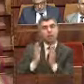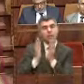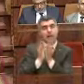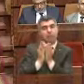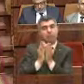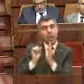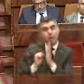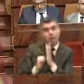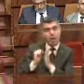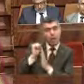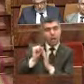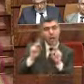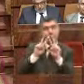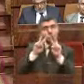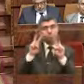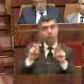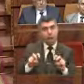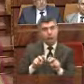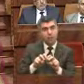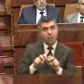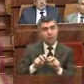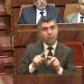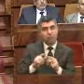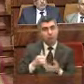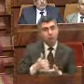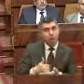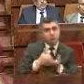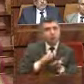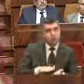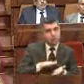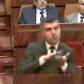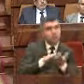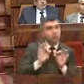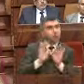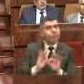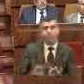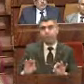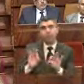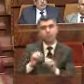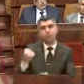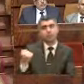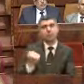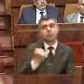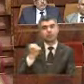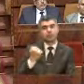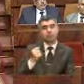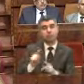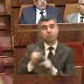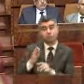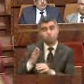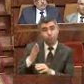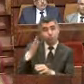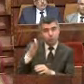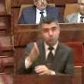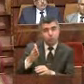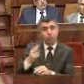شواهد النجاح في وقت مبكر، مما يحرمهم من إجراء مجموعة من المباريات المهنية ولوج مجموعة من الإجازات المهنية جامعات